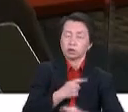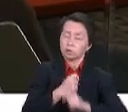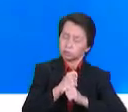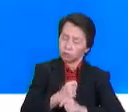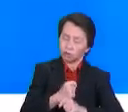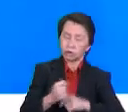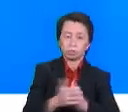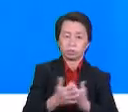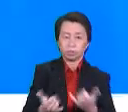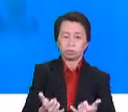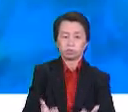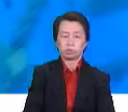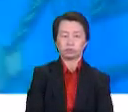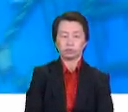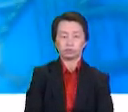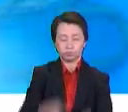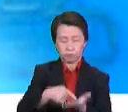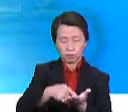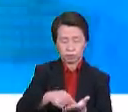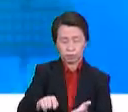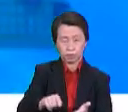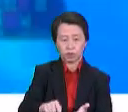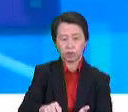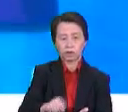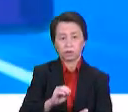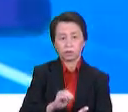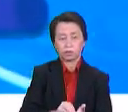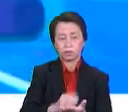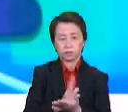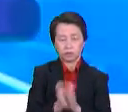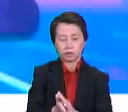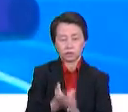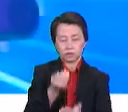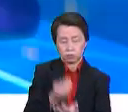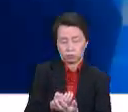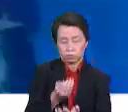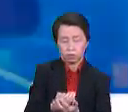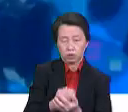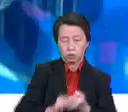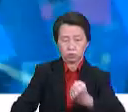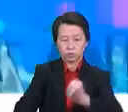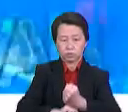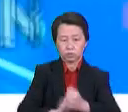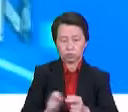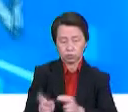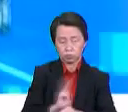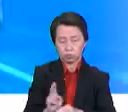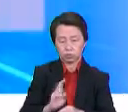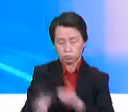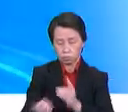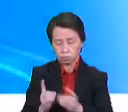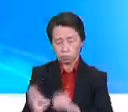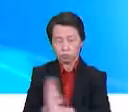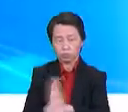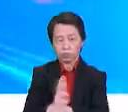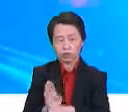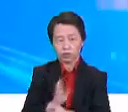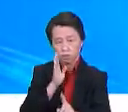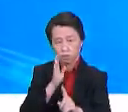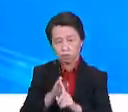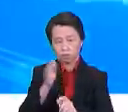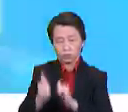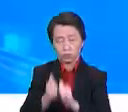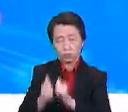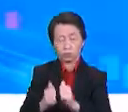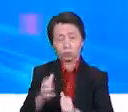sampai sekarang. Pembiayaan diterima juga dijadikan modal untuk menyokong usaha pendigitalan perniagaan ke arah